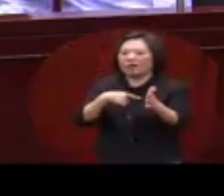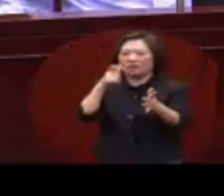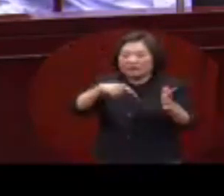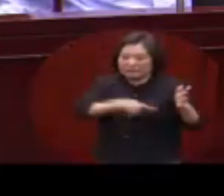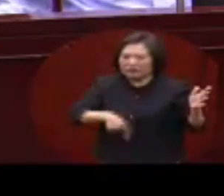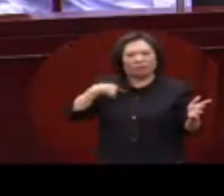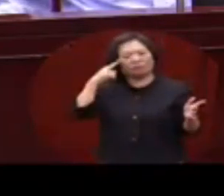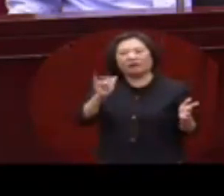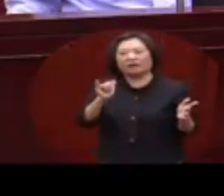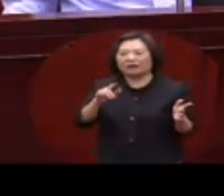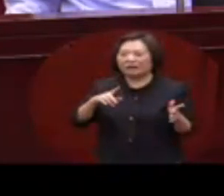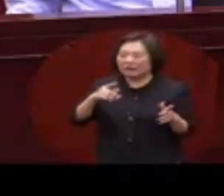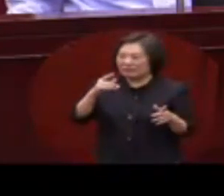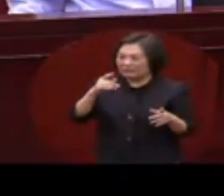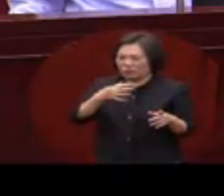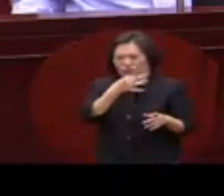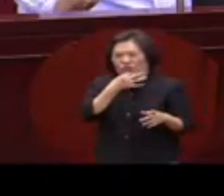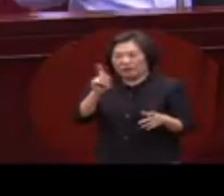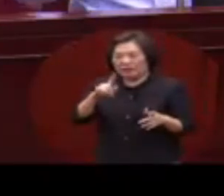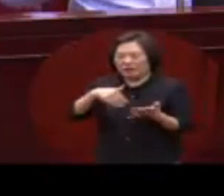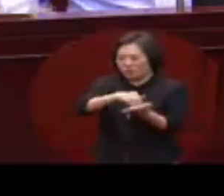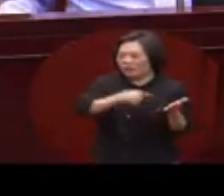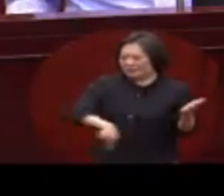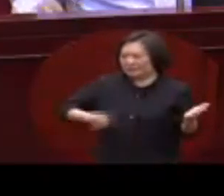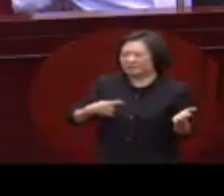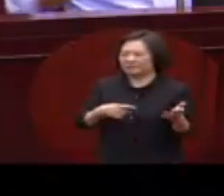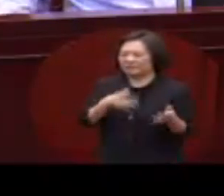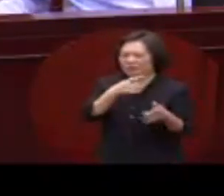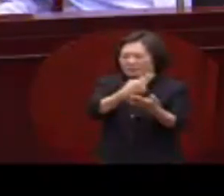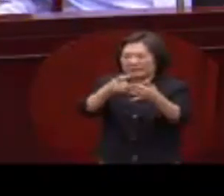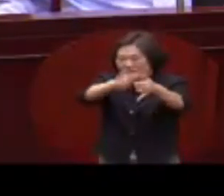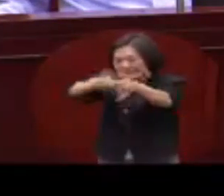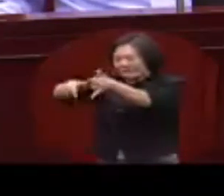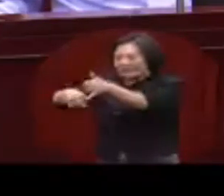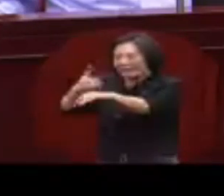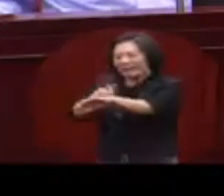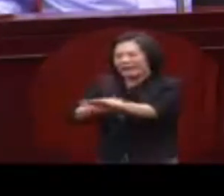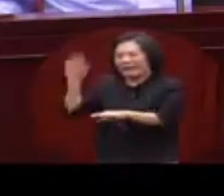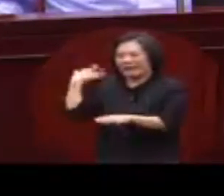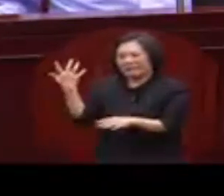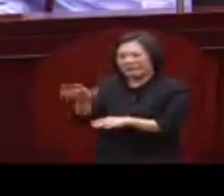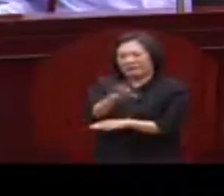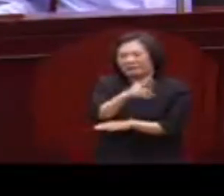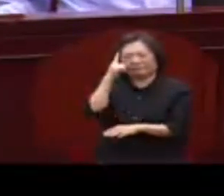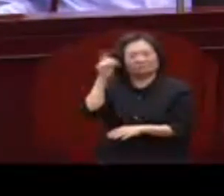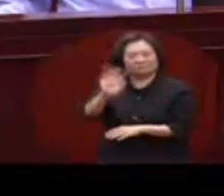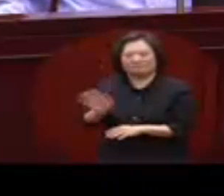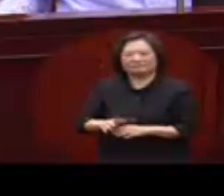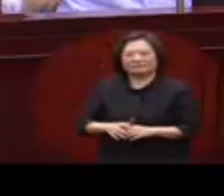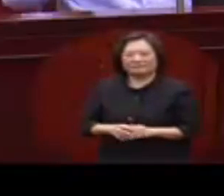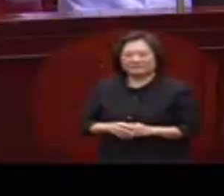的是软体的追上来，因为过去那种习惯要改掉我觉得很困难。所以我们现在有一个标案，希望